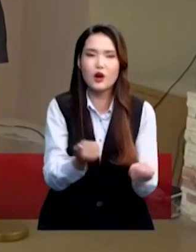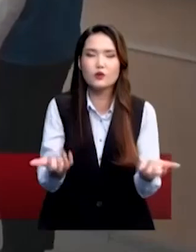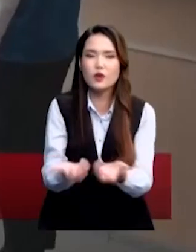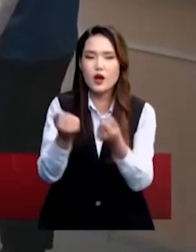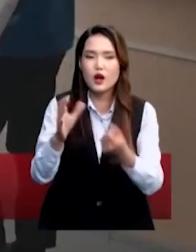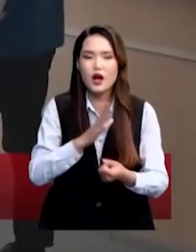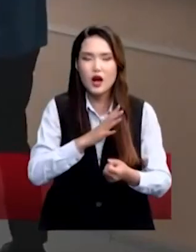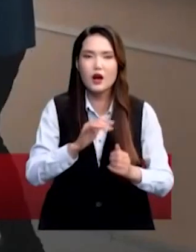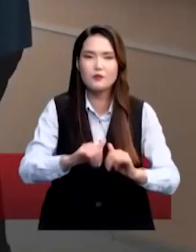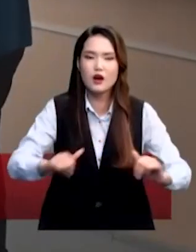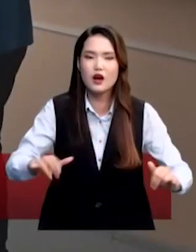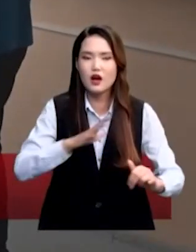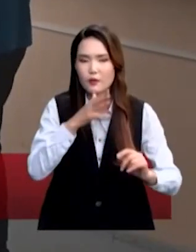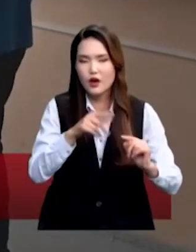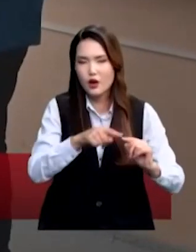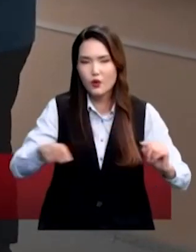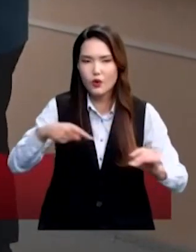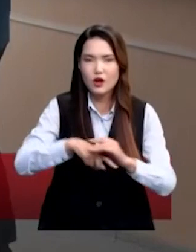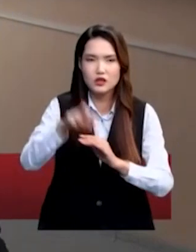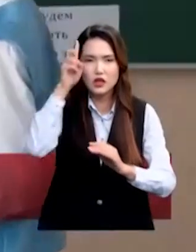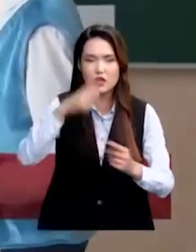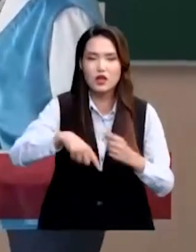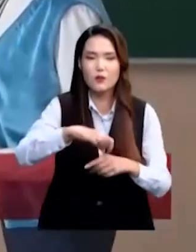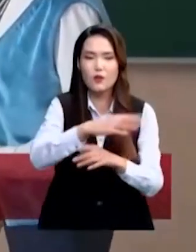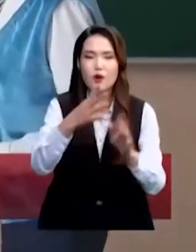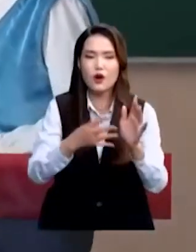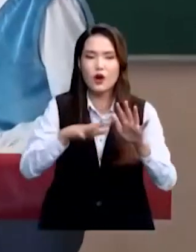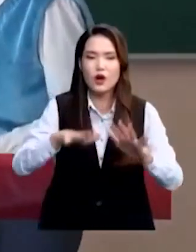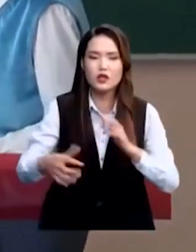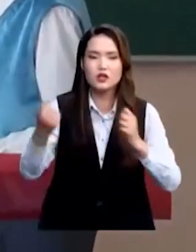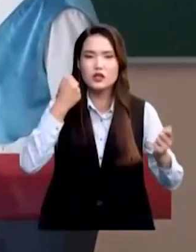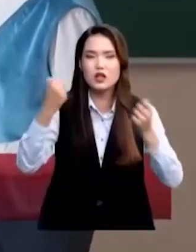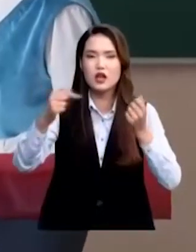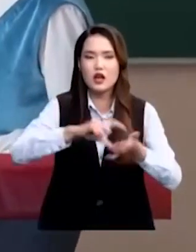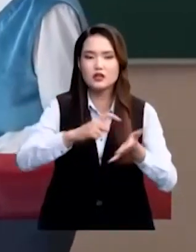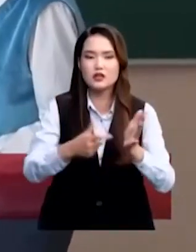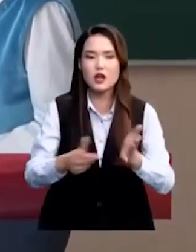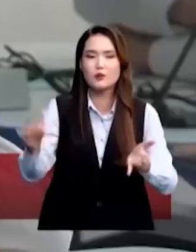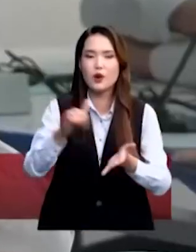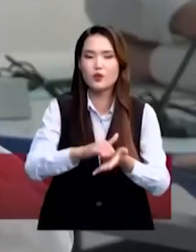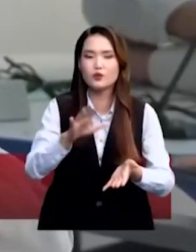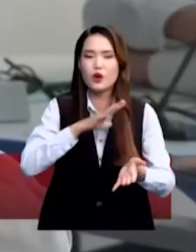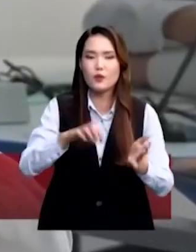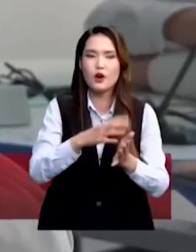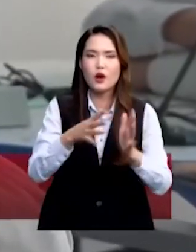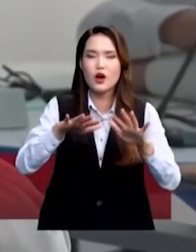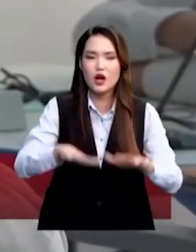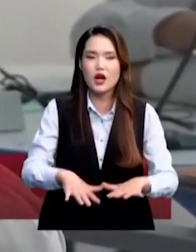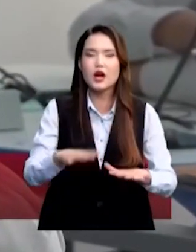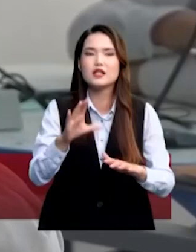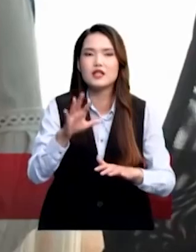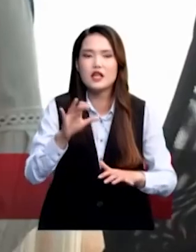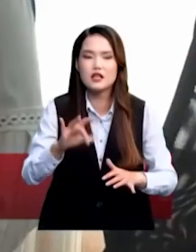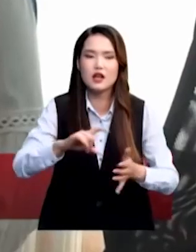демеушілерді тартып келеді. Осы уақыт ішінде ел аумағында 19 емдік дене шынықтыру кабинетін орнатты. 19 сенсорлық бөлме